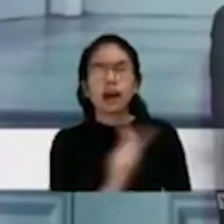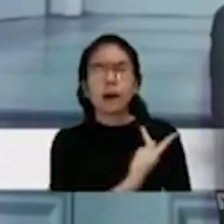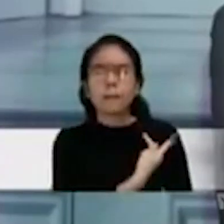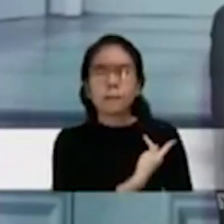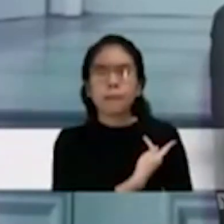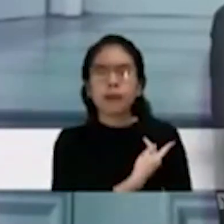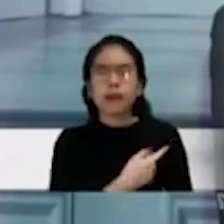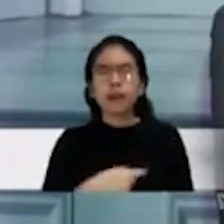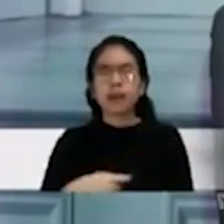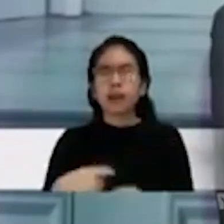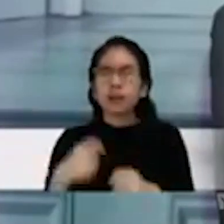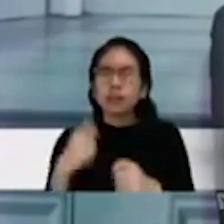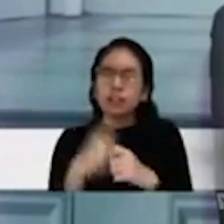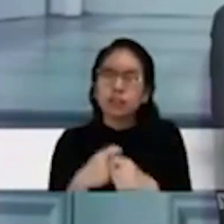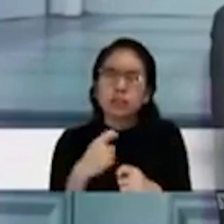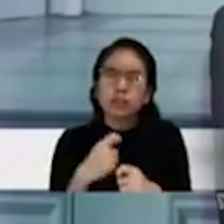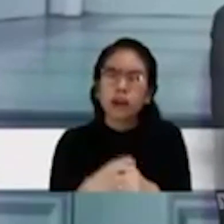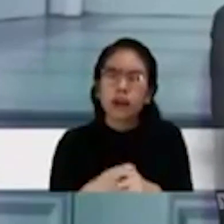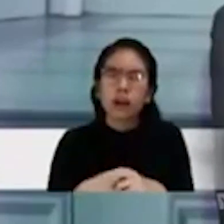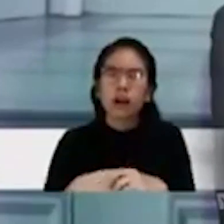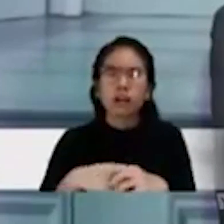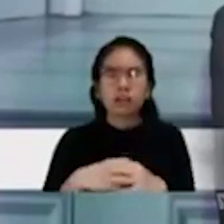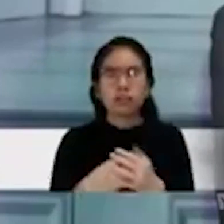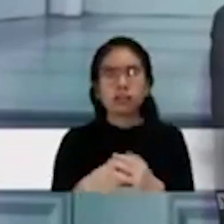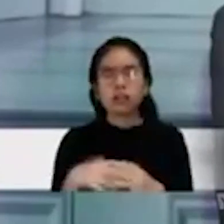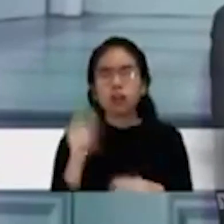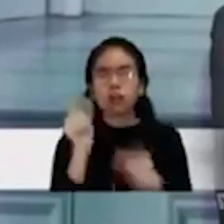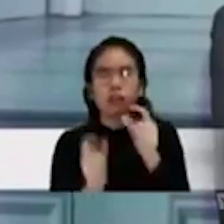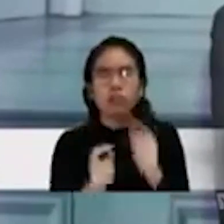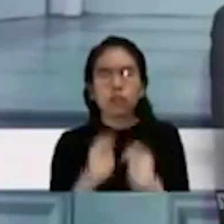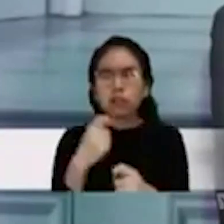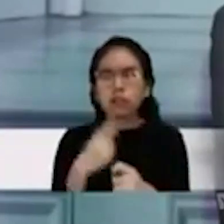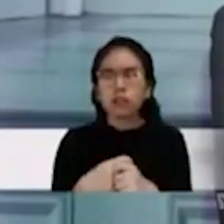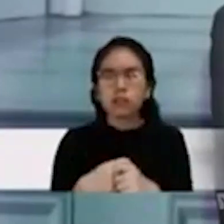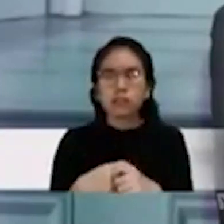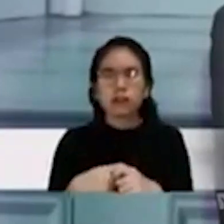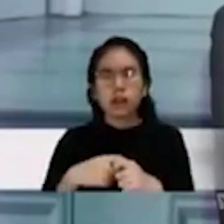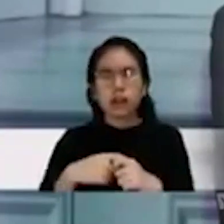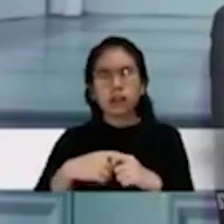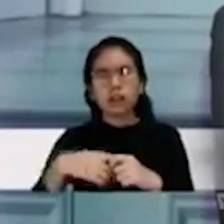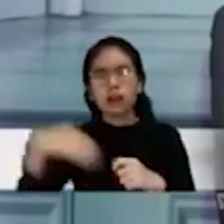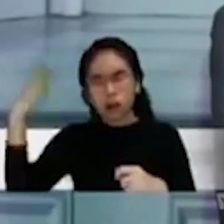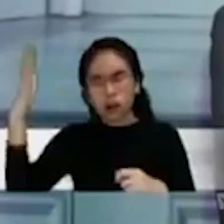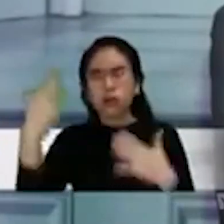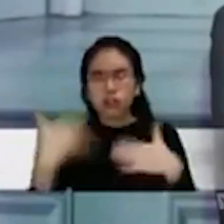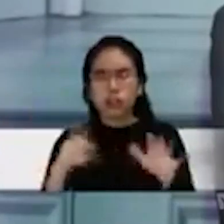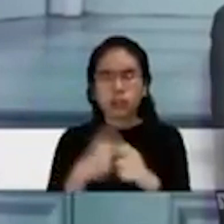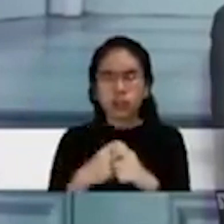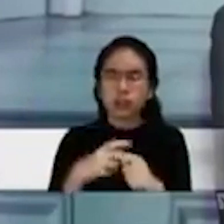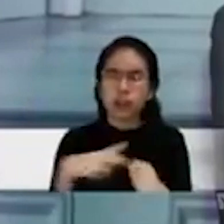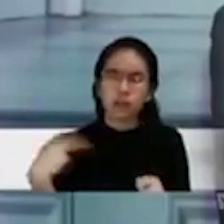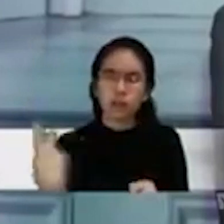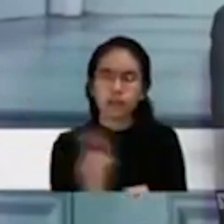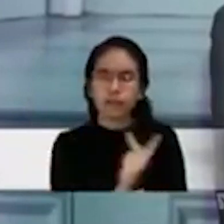datang sujud kepada-Mu menyembah dan memuji nama-Mu. Tuhan, di hari Sabat yang kudus ini, kami